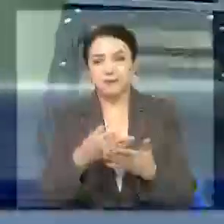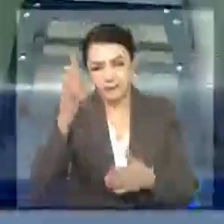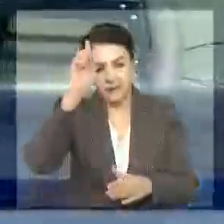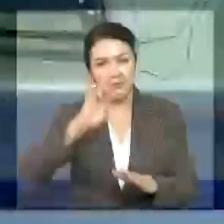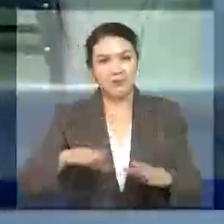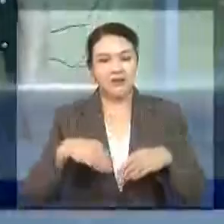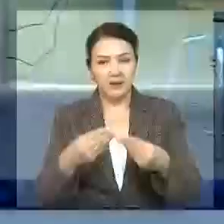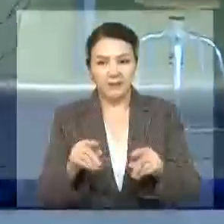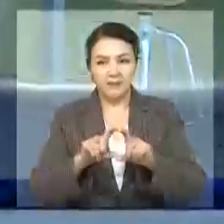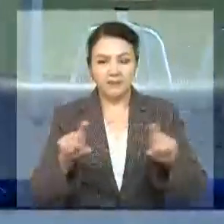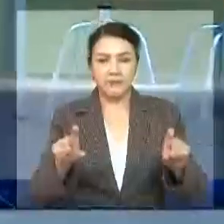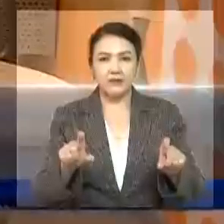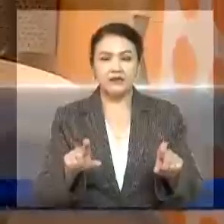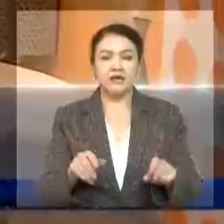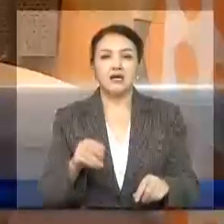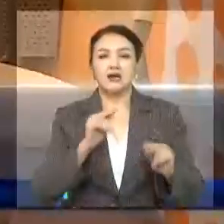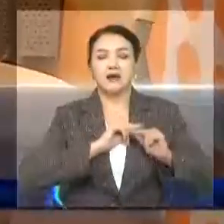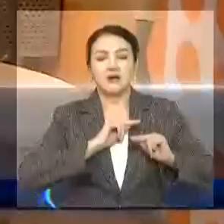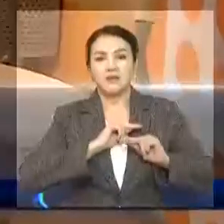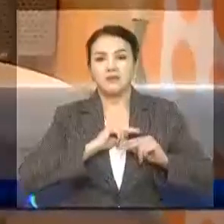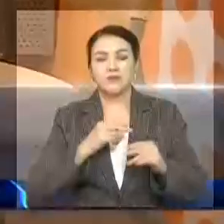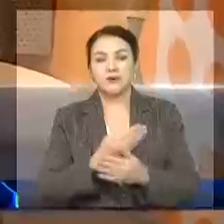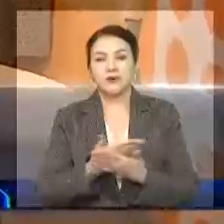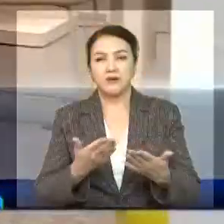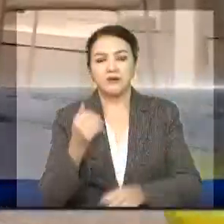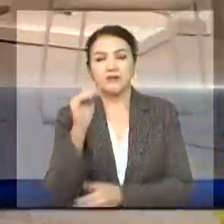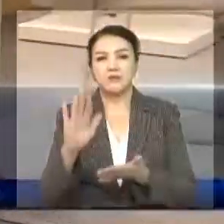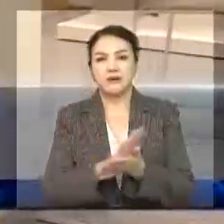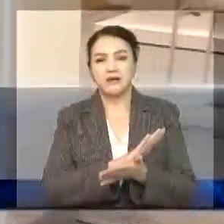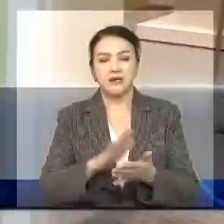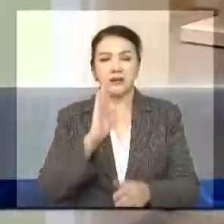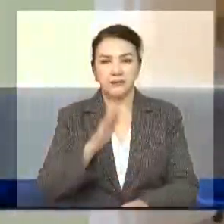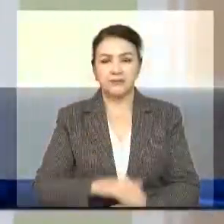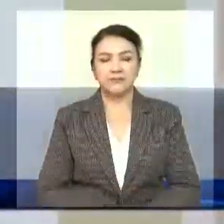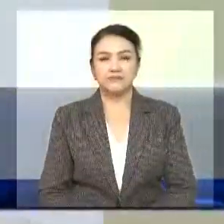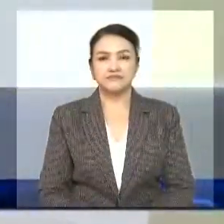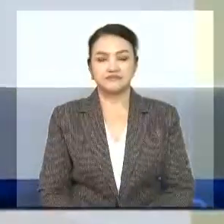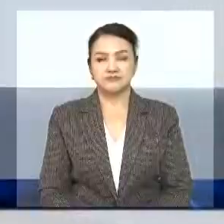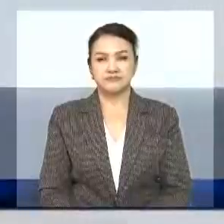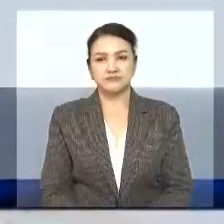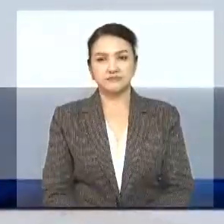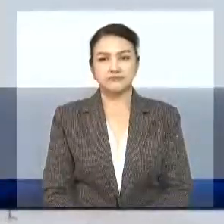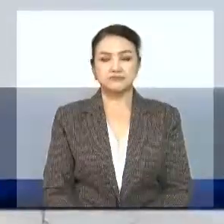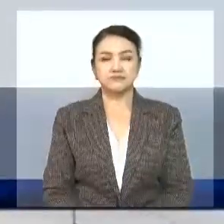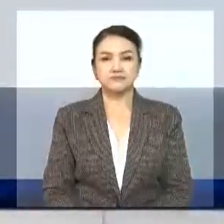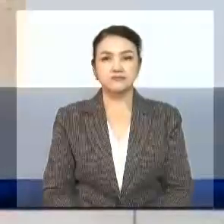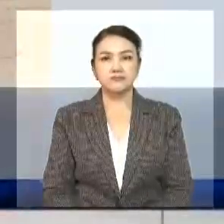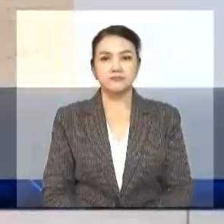балансына берілген мекемеде қызмет түрлері тегін көрсетіледі. Гүлдана Байқызы, Жанаділ Сағиев, Ақтөбе телеарнасы.